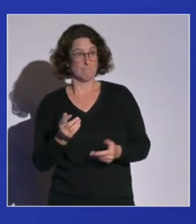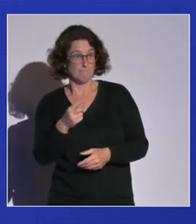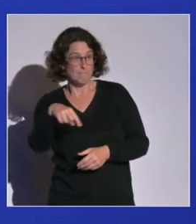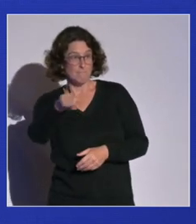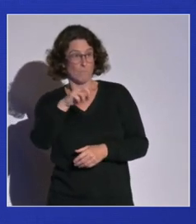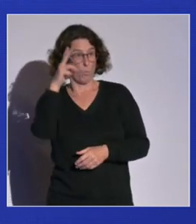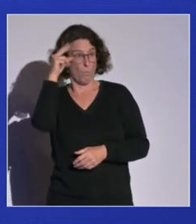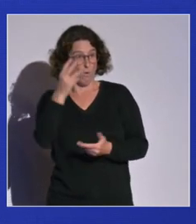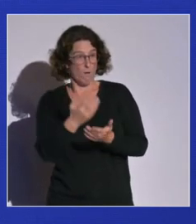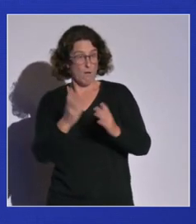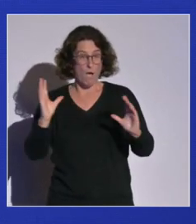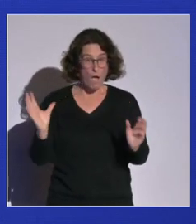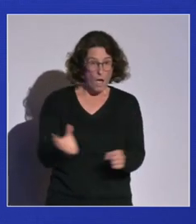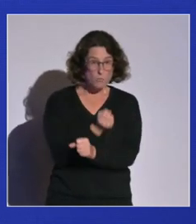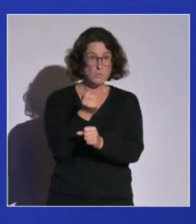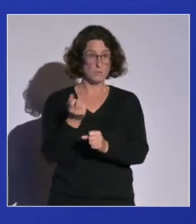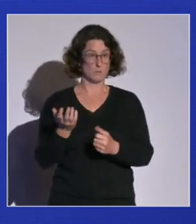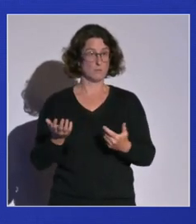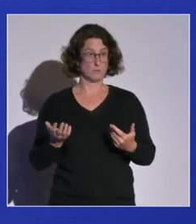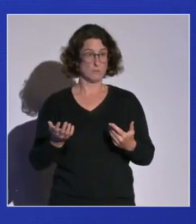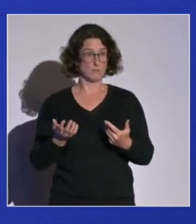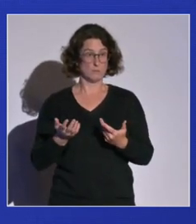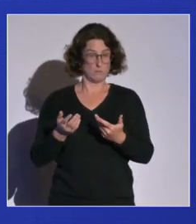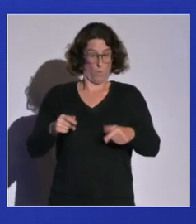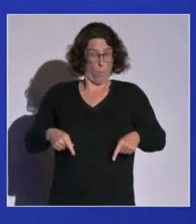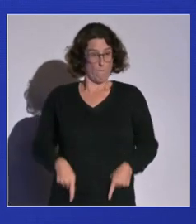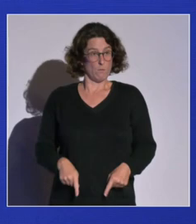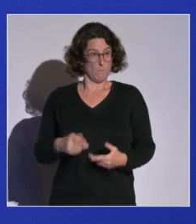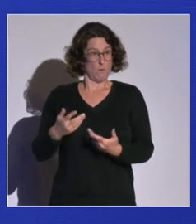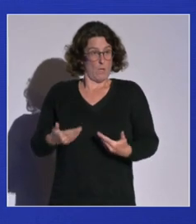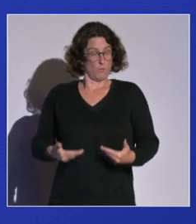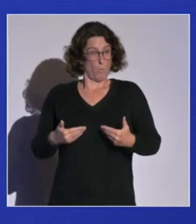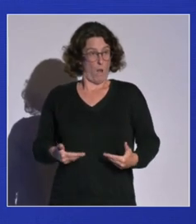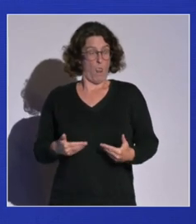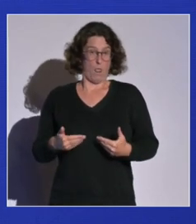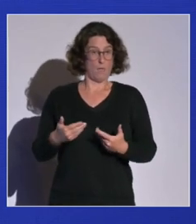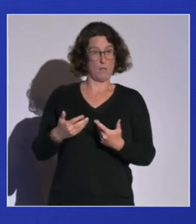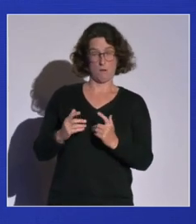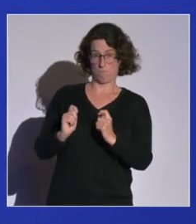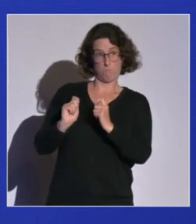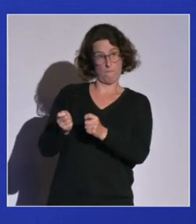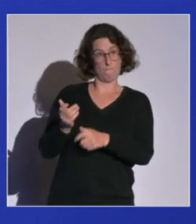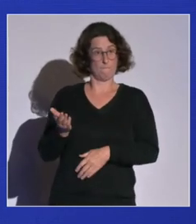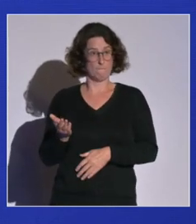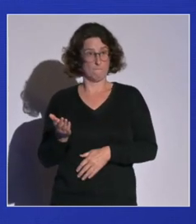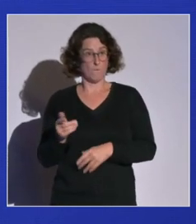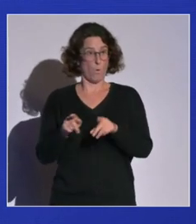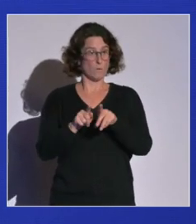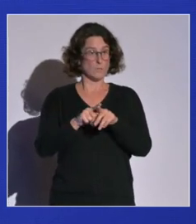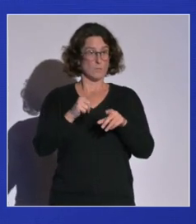comme réussite à mettre à l'actif du gouvernement actuel, et ce que ça veut dire comme révolution dans les